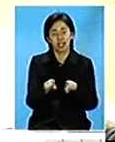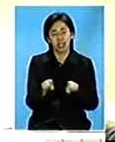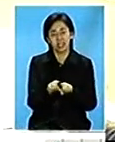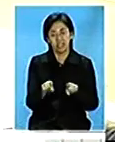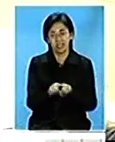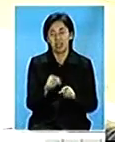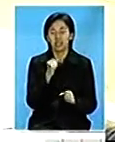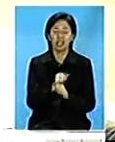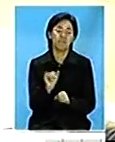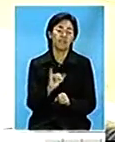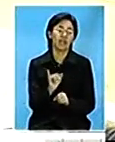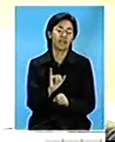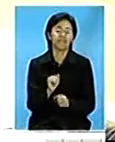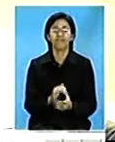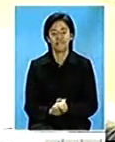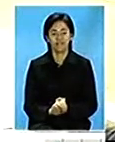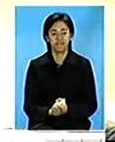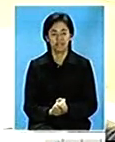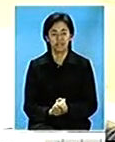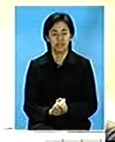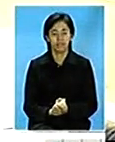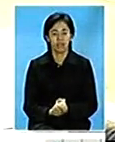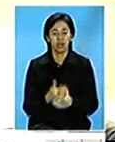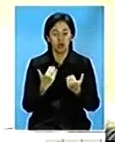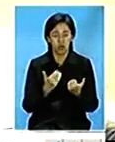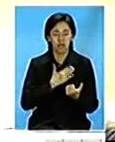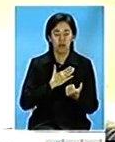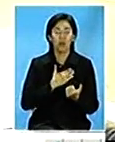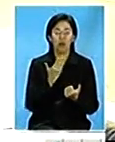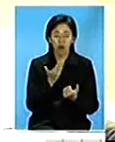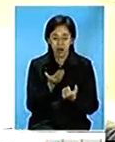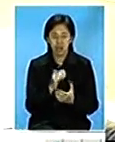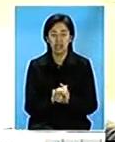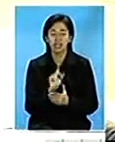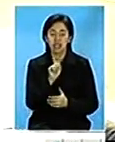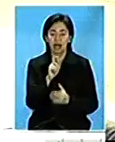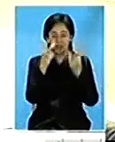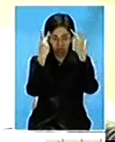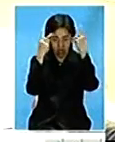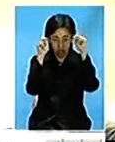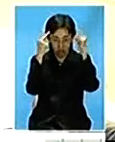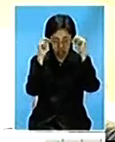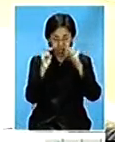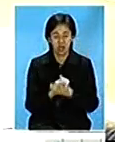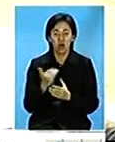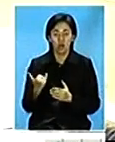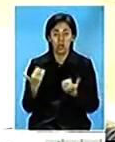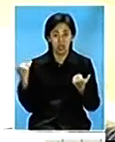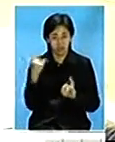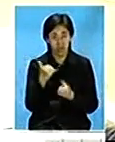างนี้ก็ไม่ได้ถามตอบในสภานี้เหมือนกันวันนี้ก็อยากจะขอความยืนยันเพราะผมถามท่านนายกท่านมาก็มาแทนนาย